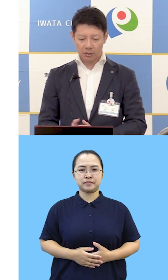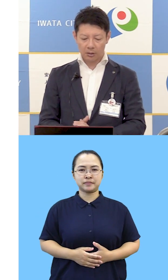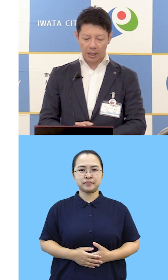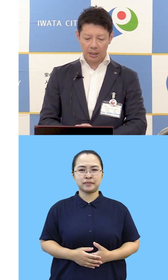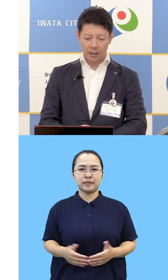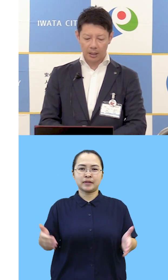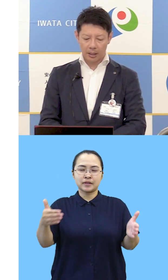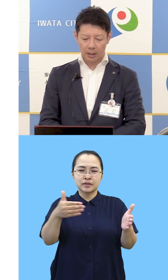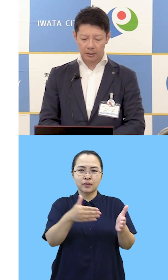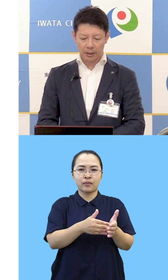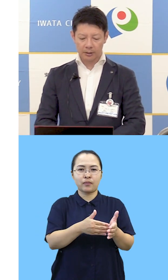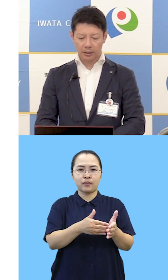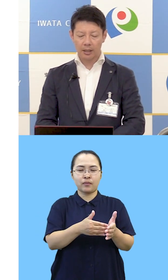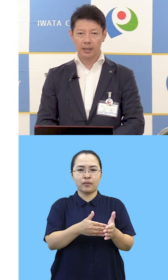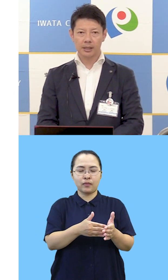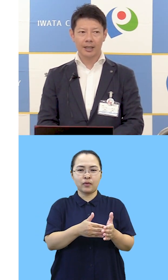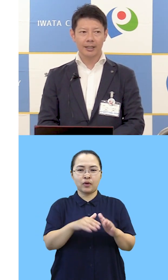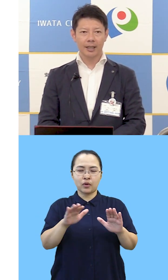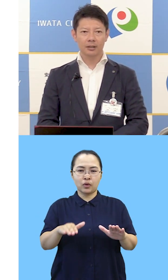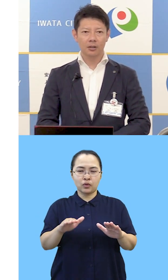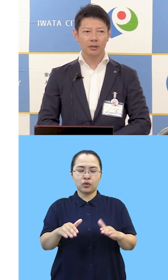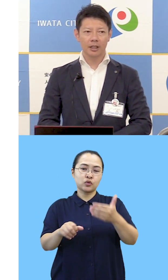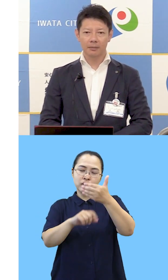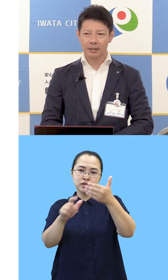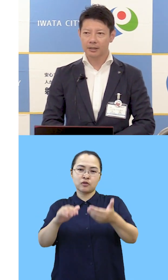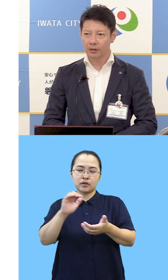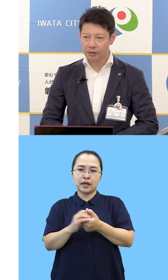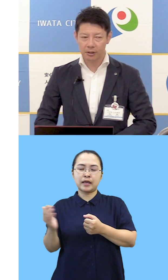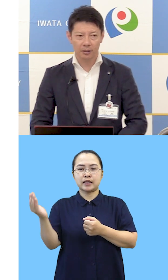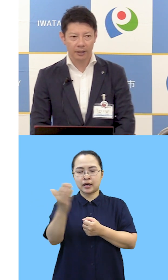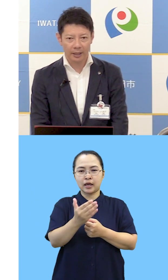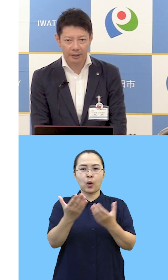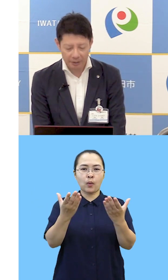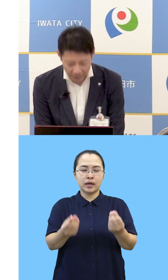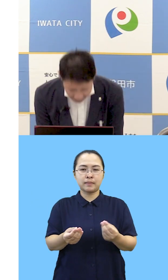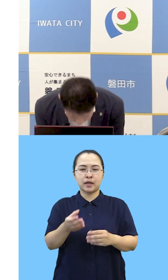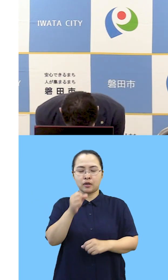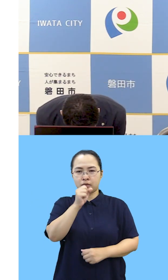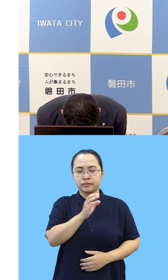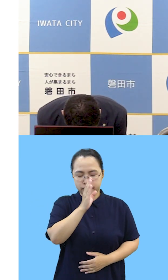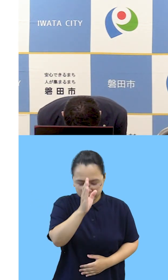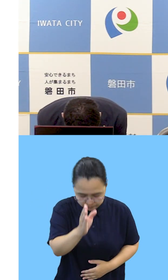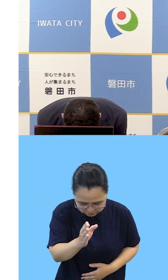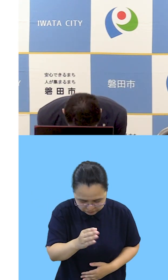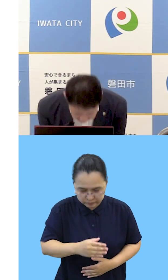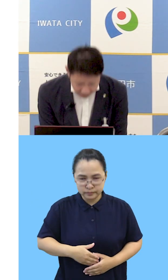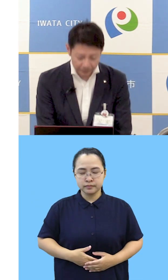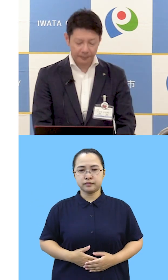以上が9月の定例記者会見となります。よろしくお願いいたします。